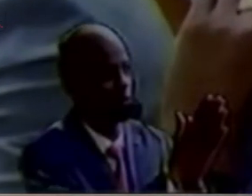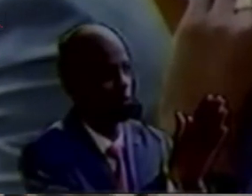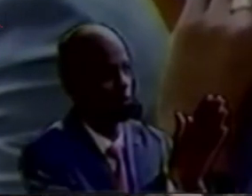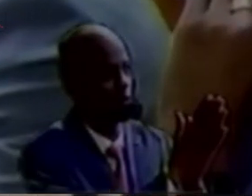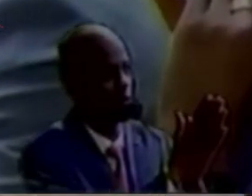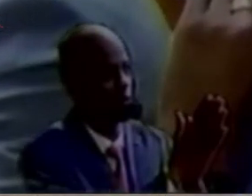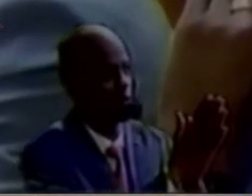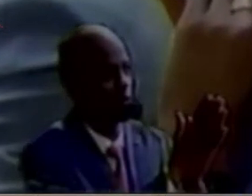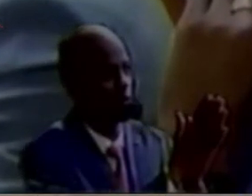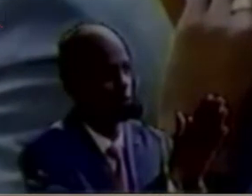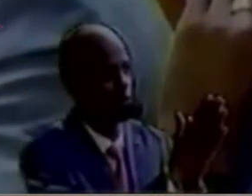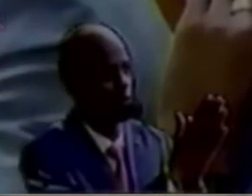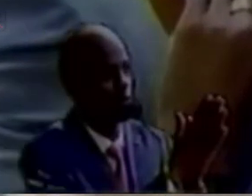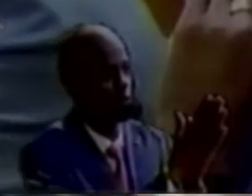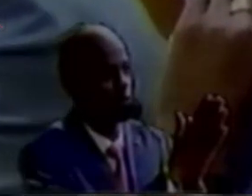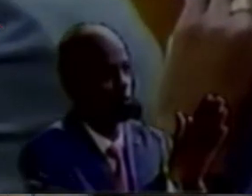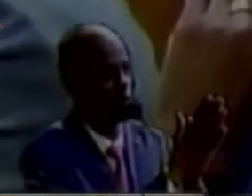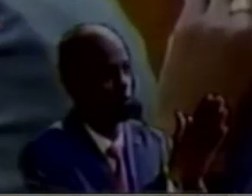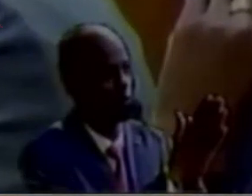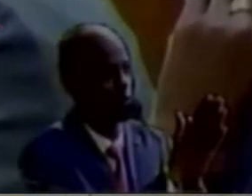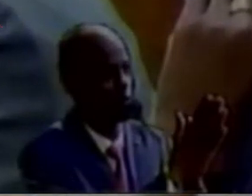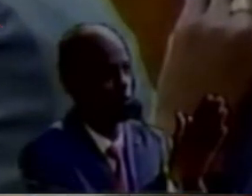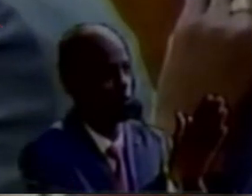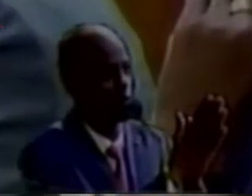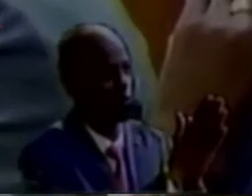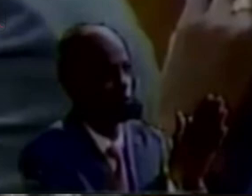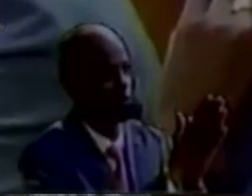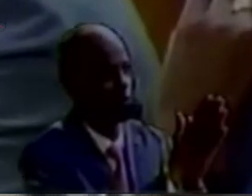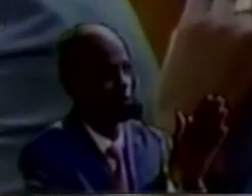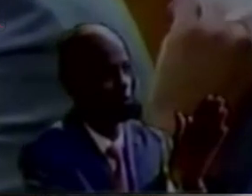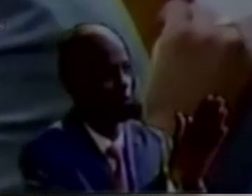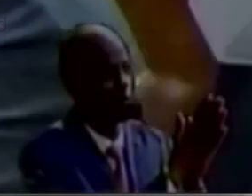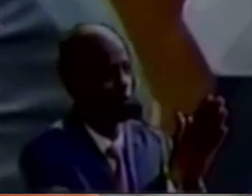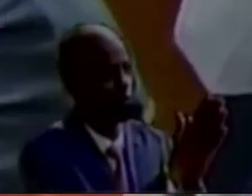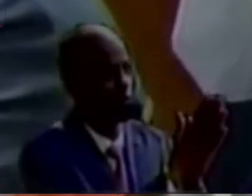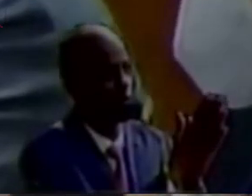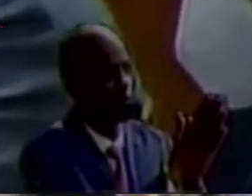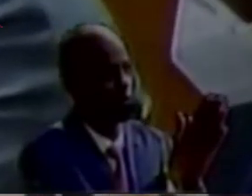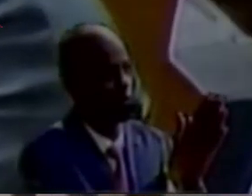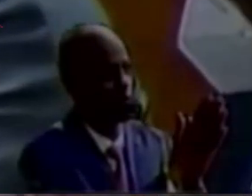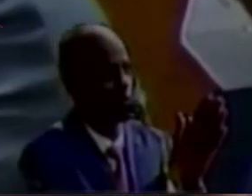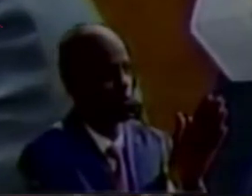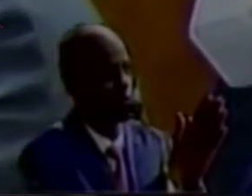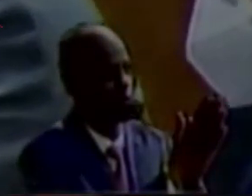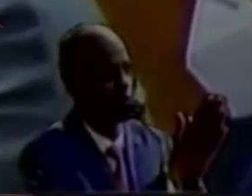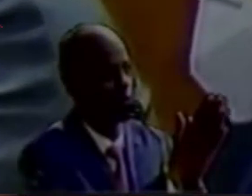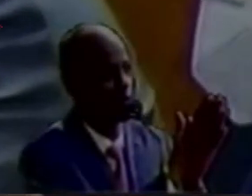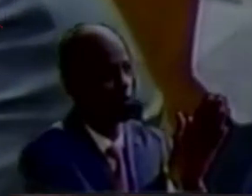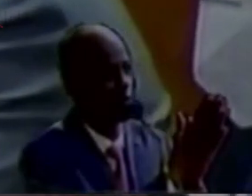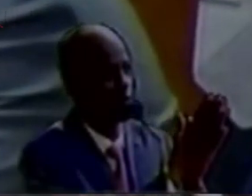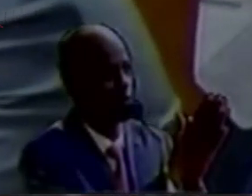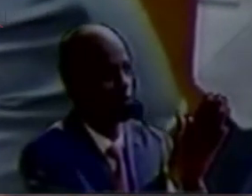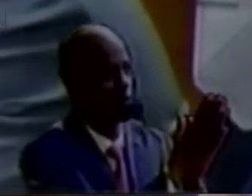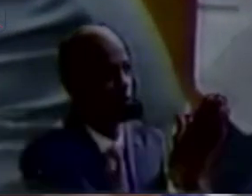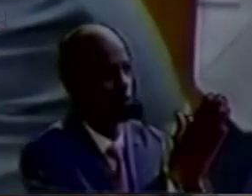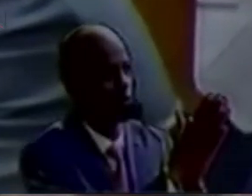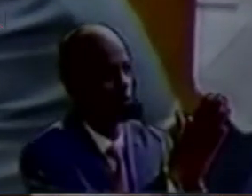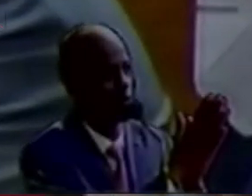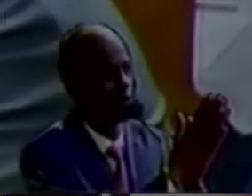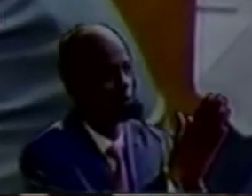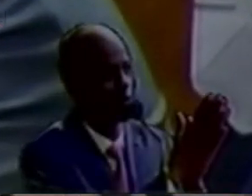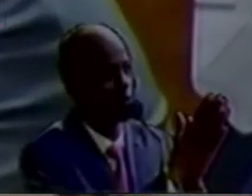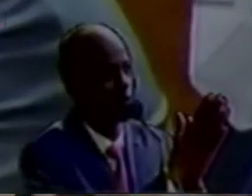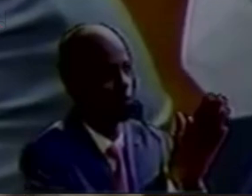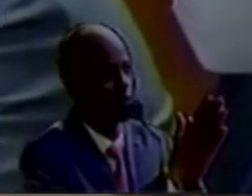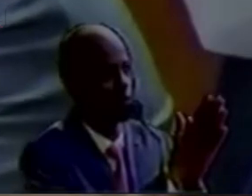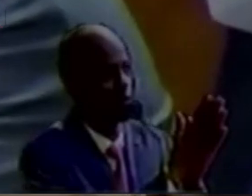agricoles. Nous attendons encore de nouvelles données pour statuer de manière exhaustive sur l'ampleur des pertes